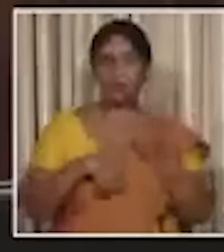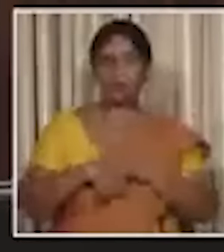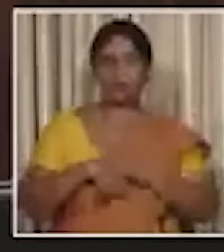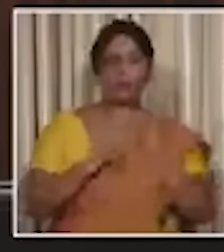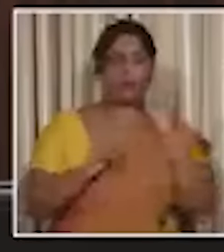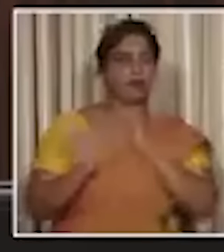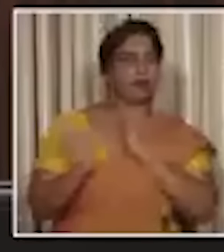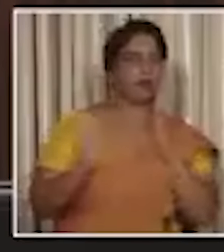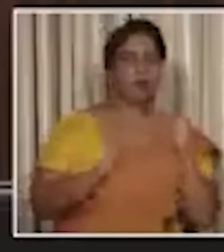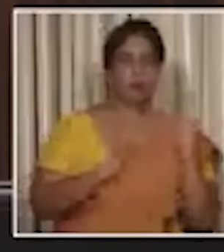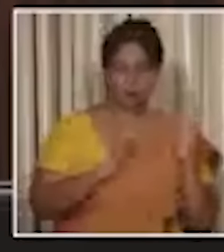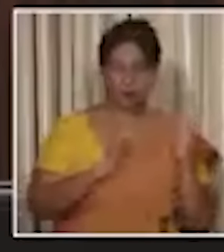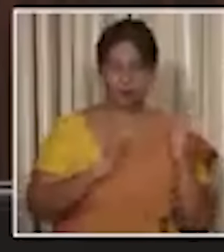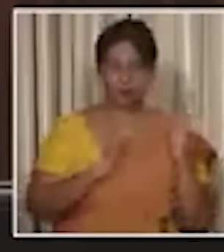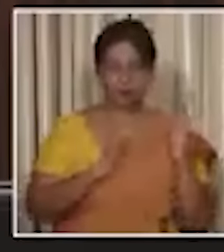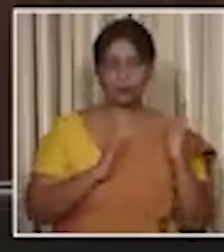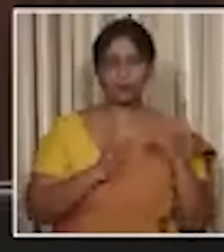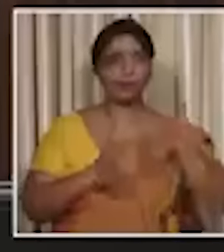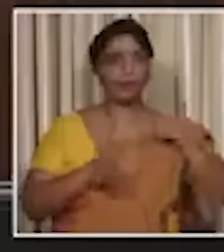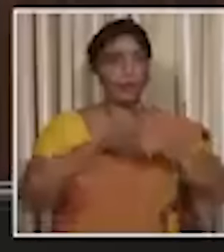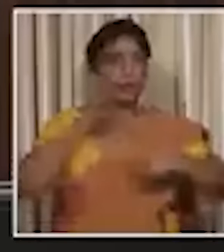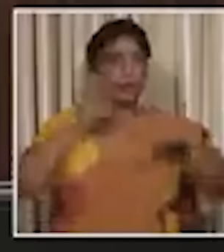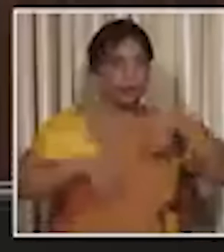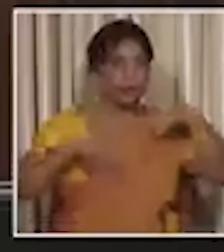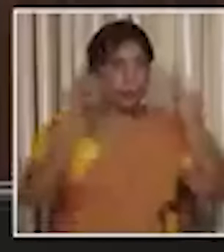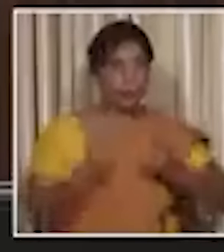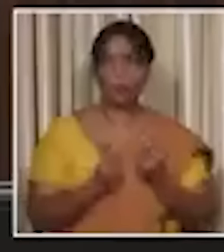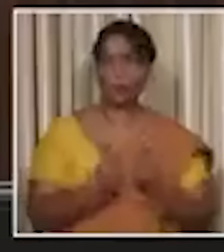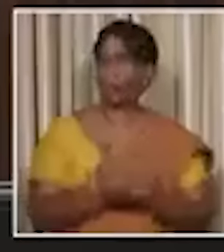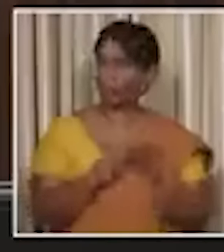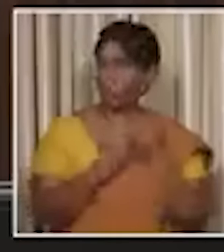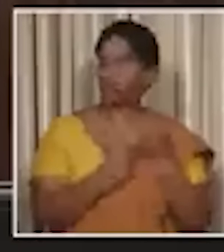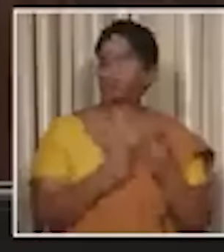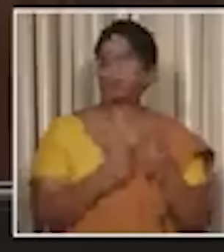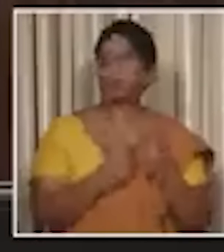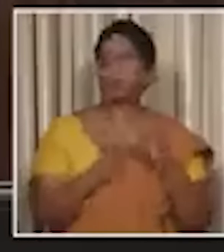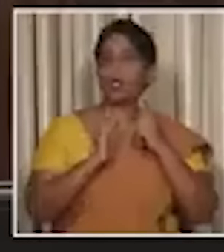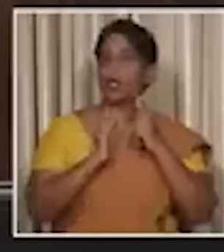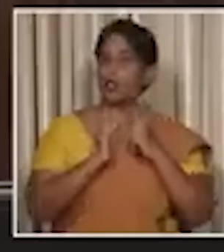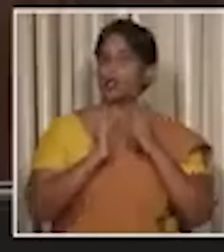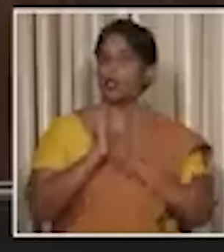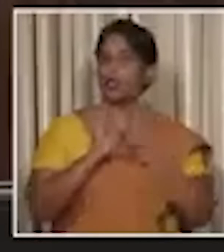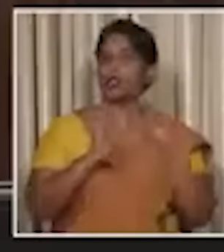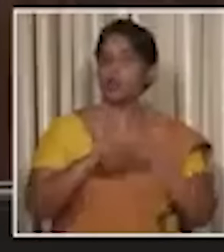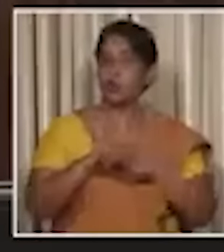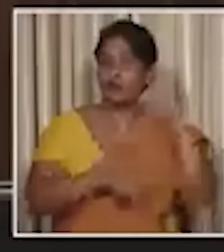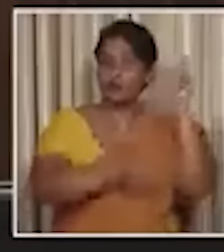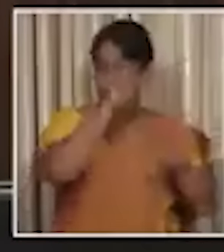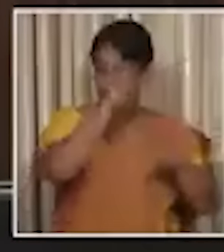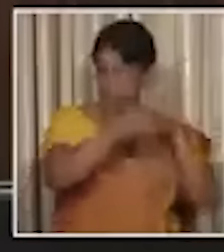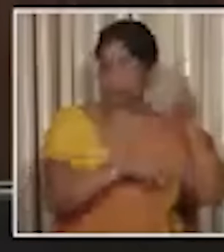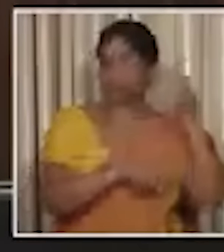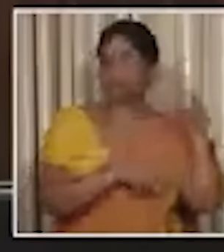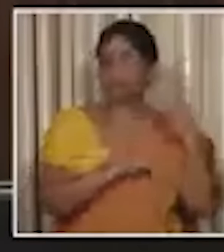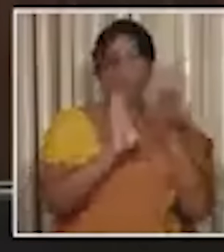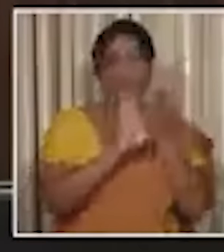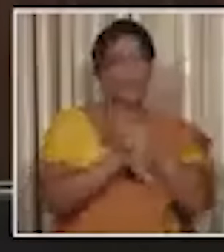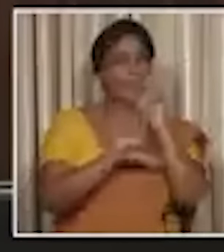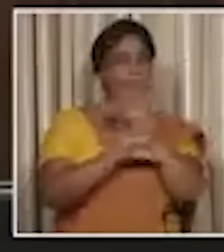அந்த பொறுப்பை அரசாங்கம் கைவிட முடியாது, அதிலிருந்து மீள முடியாது. அந்த பொறுப்பினை நிறைவேற்றுவதற்காக